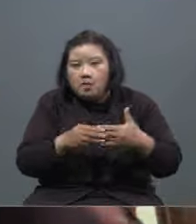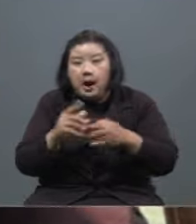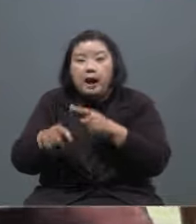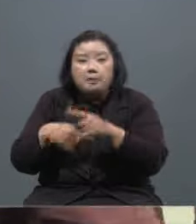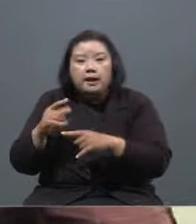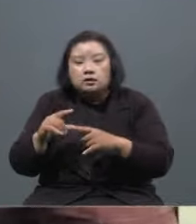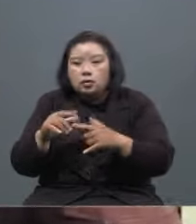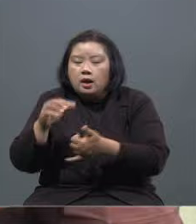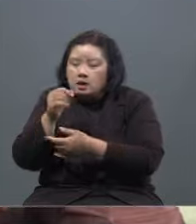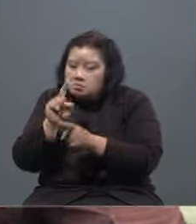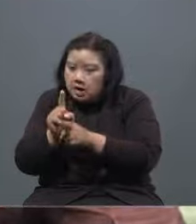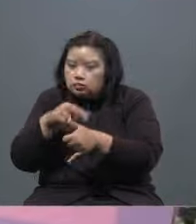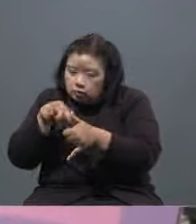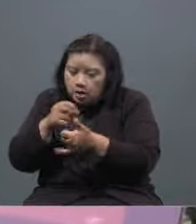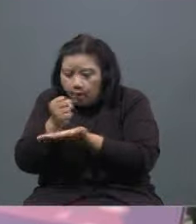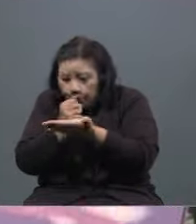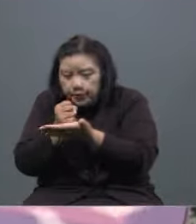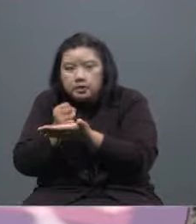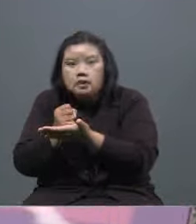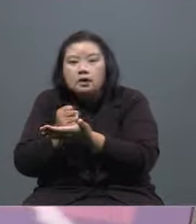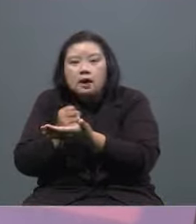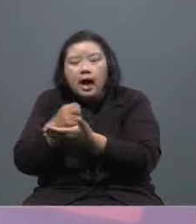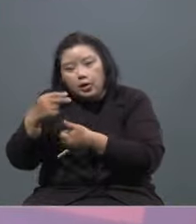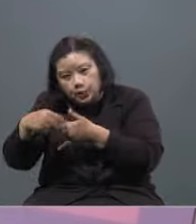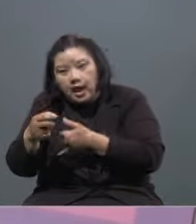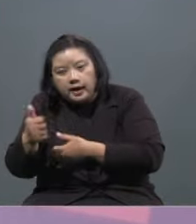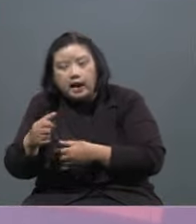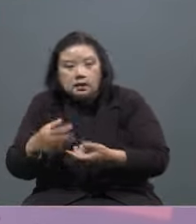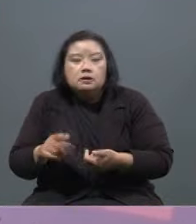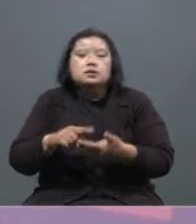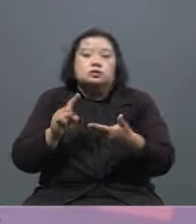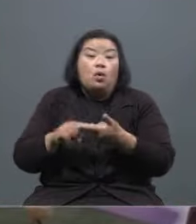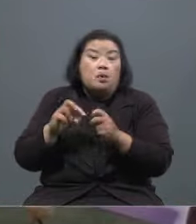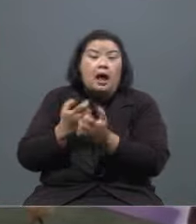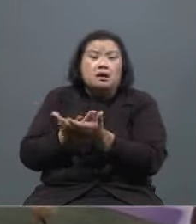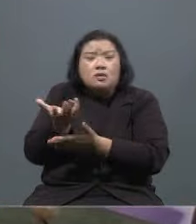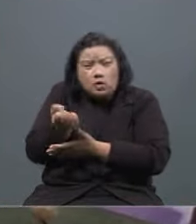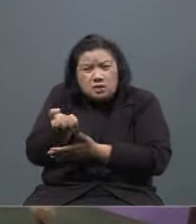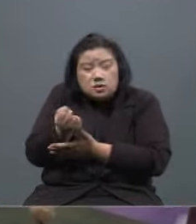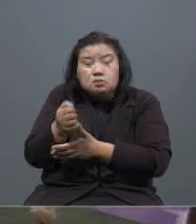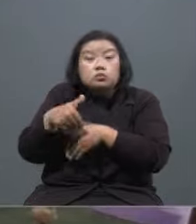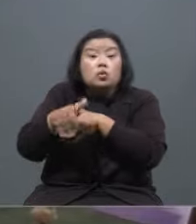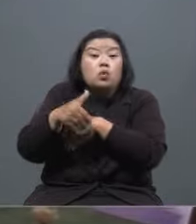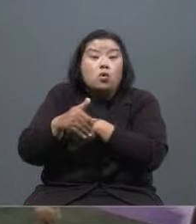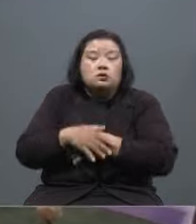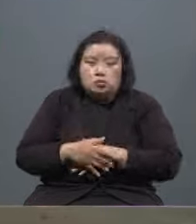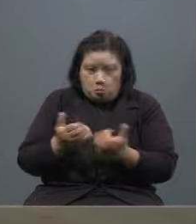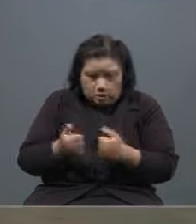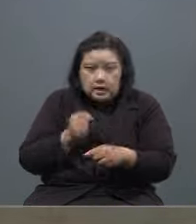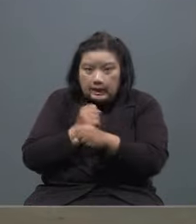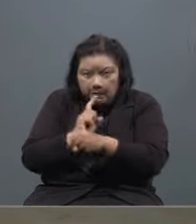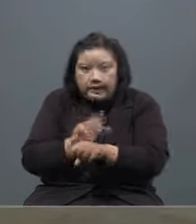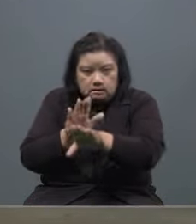ต่อยอดแก้ปัญหาผู้ผ่านการบำบัดอย่างครบวงจรรวมไปถึงปัญหาหนี้นอกระบบซึ่งก็กำชับหน่วยงานที่เกี่ยวข้องดำเนินการอย่างต่อ